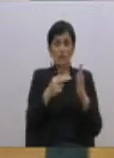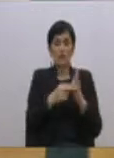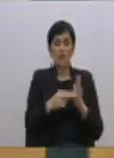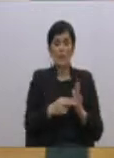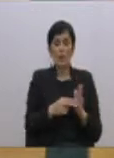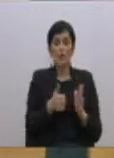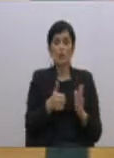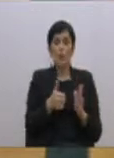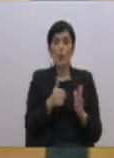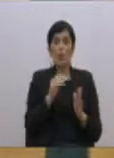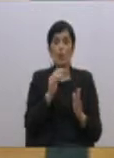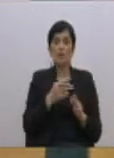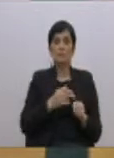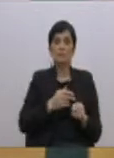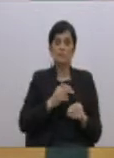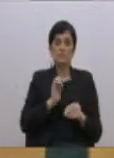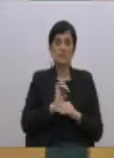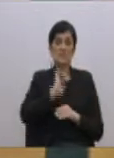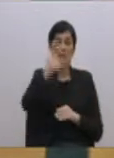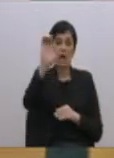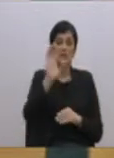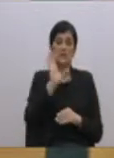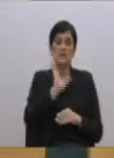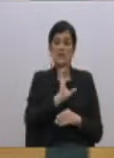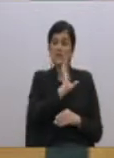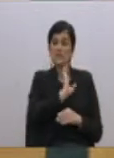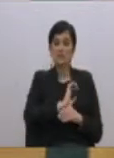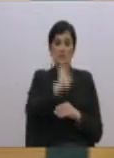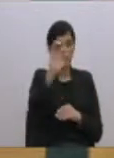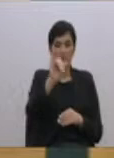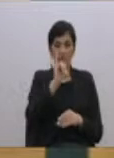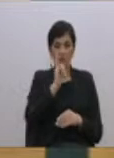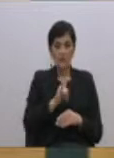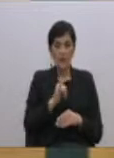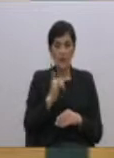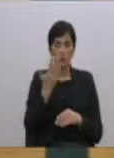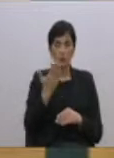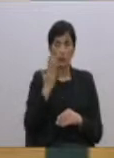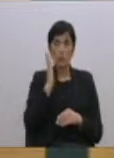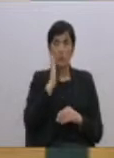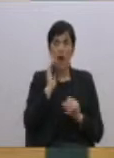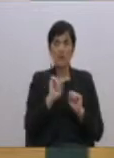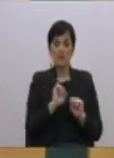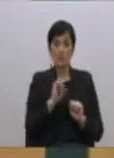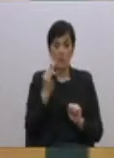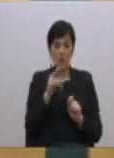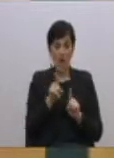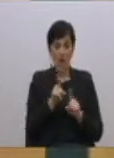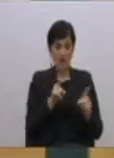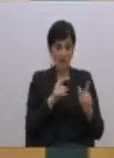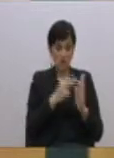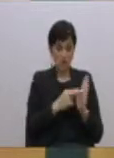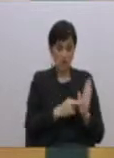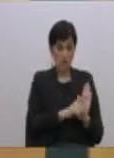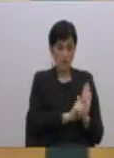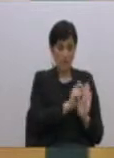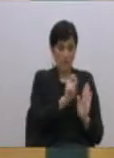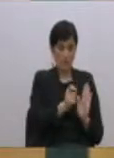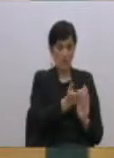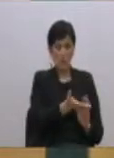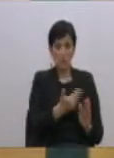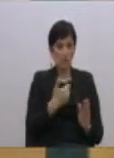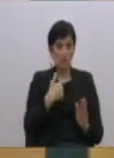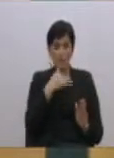ვერც გადასახლება და ვერც გაცემბირებად. Da tu martsajulebis interesis ganxortsielebas tken ese sheaphasebt, mashin chven